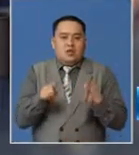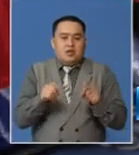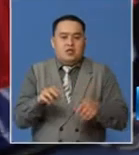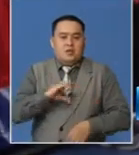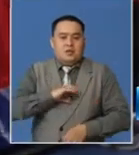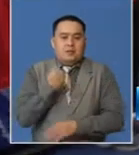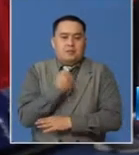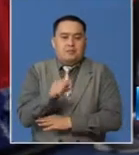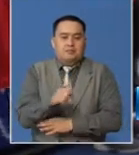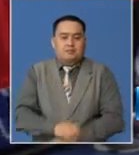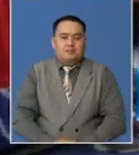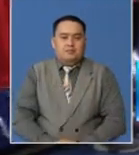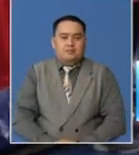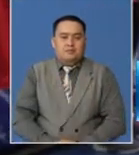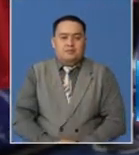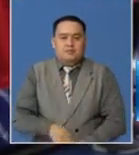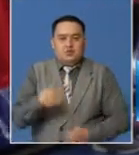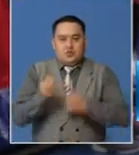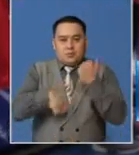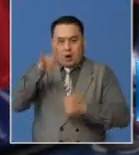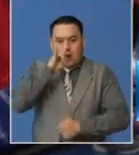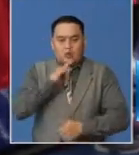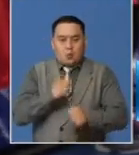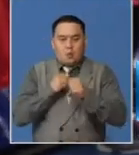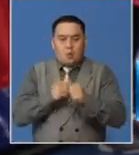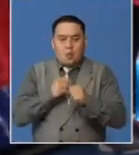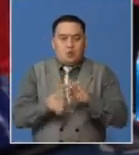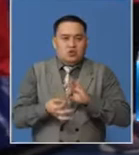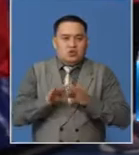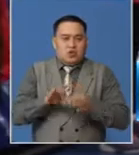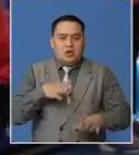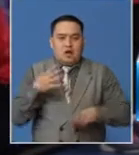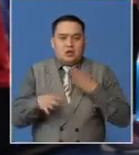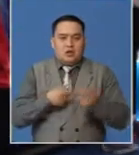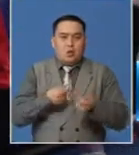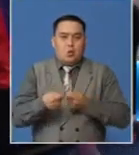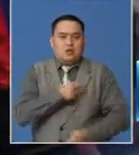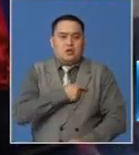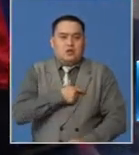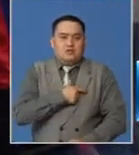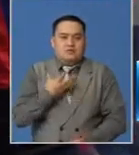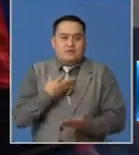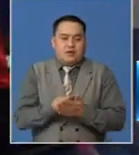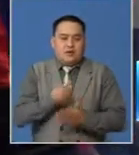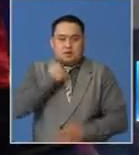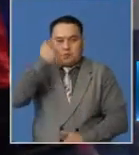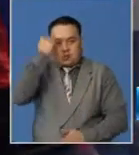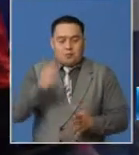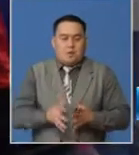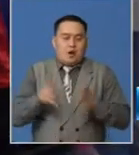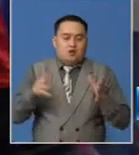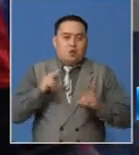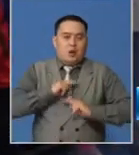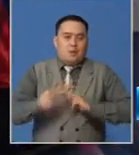медали. Чемпионат у Казахстана по боксу я готовилась очень основательно под руководством своих тренеров. Спасибо им за их работу